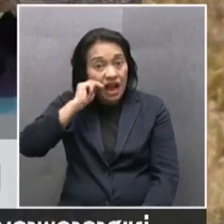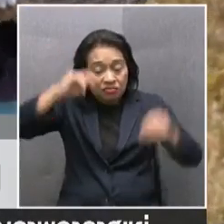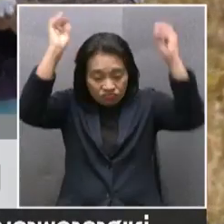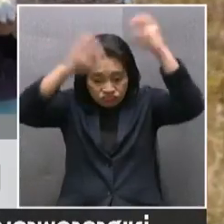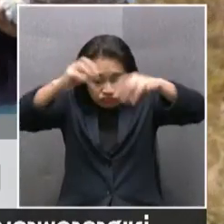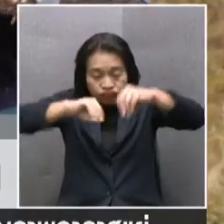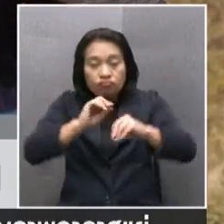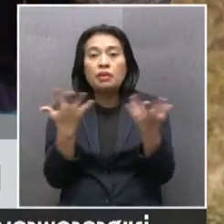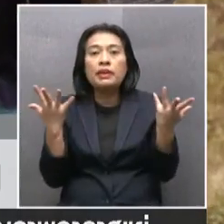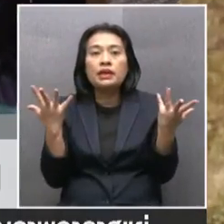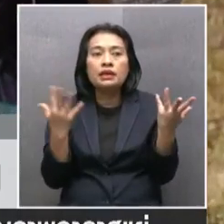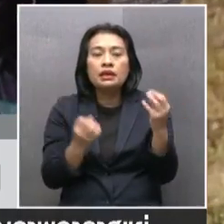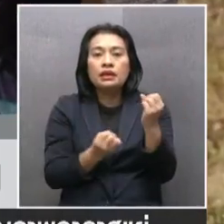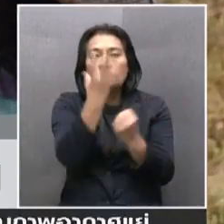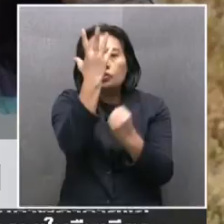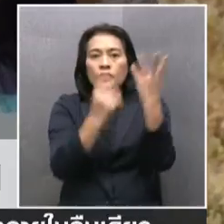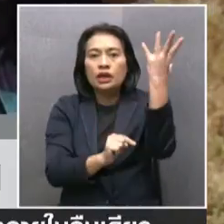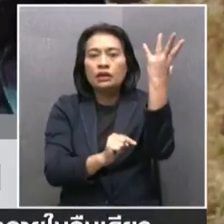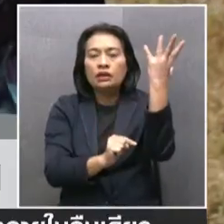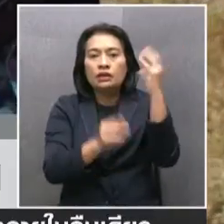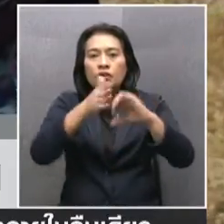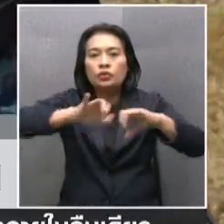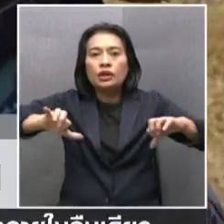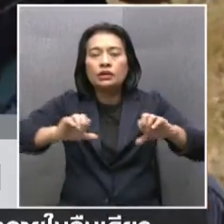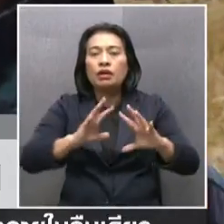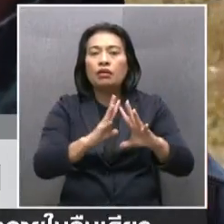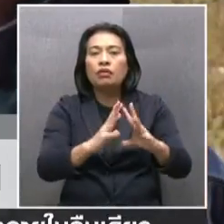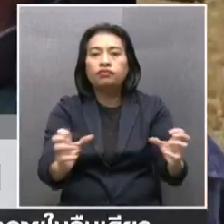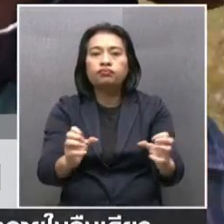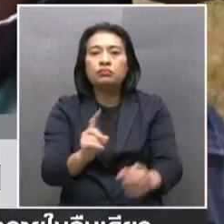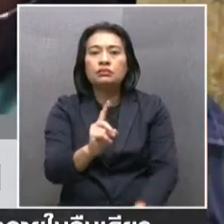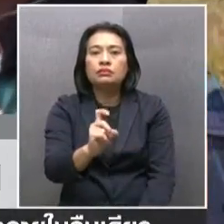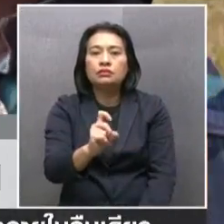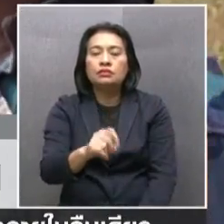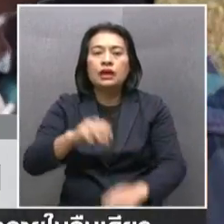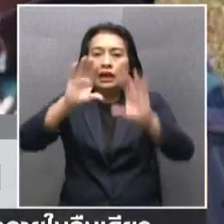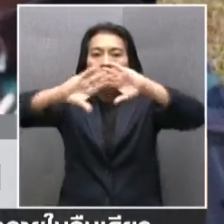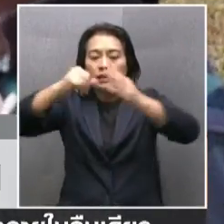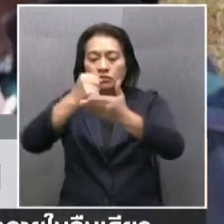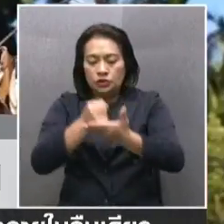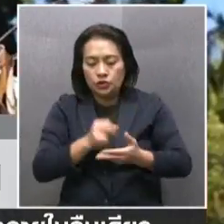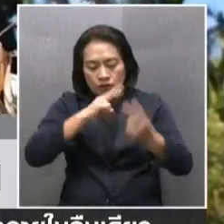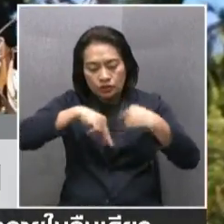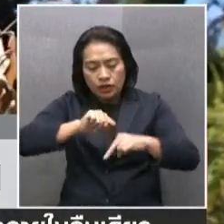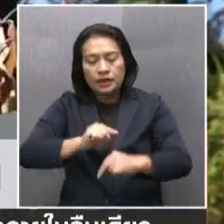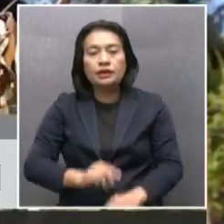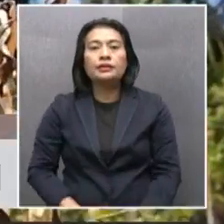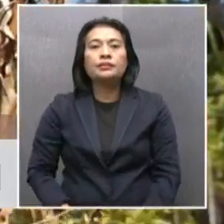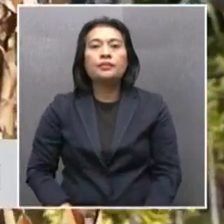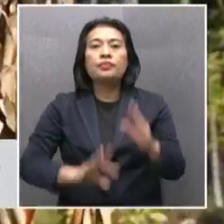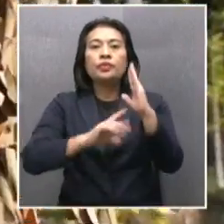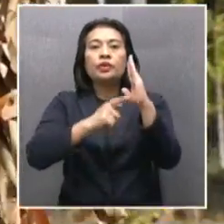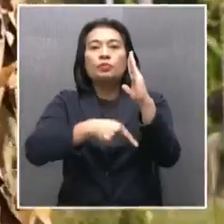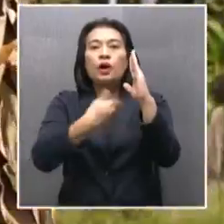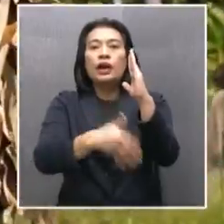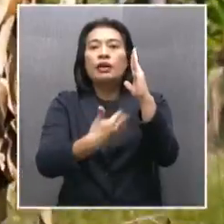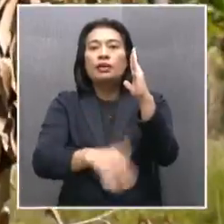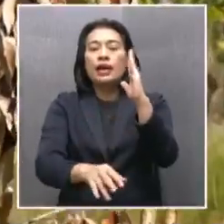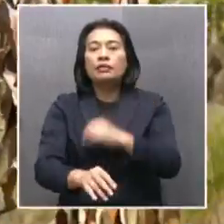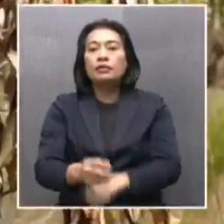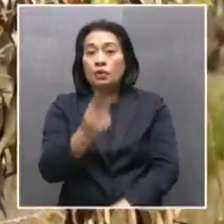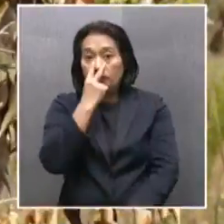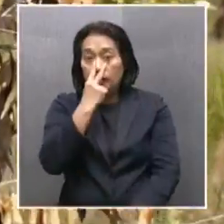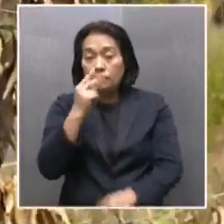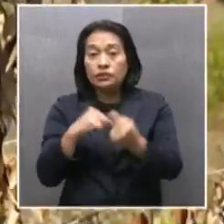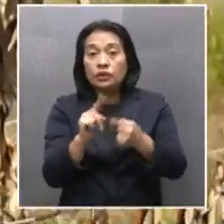ดอยากให้หน่วยงานภาครัฐเข้ามาช่วยเหลือดูแลหน่อยค่ะ จากในพื้นที่จังหวัดชุมพรนะครับไปติดตามกันต่อ